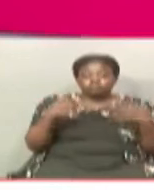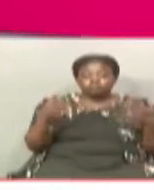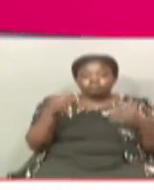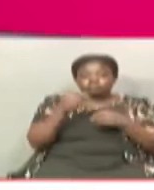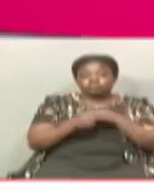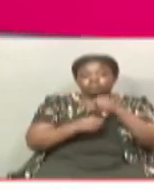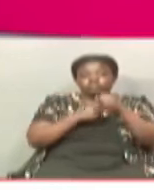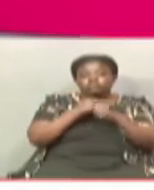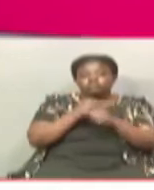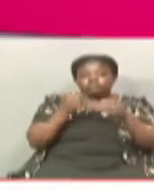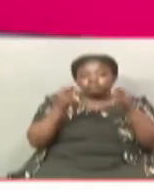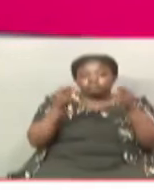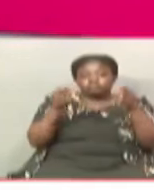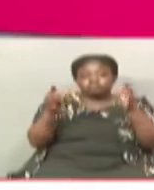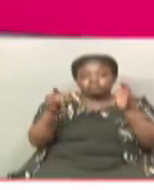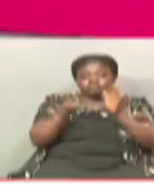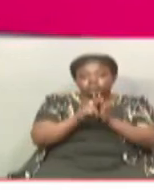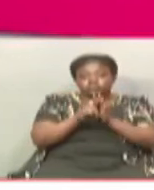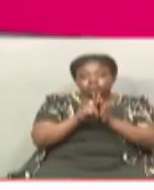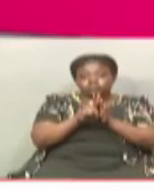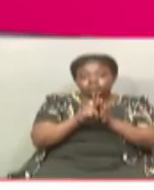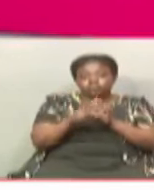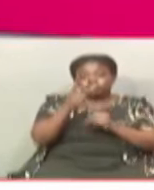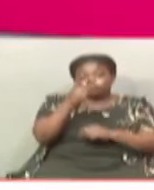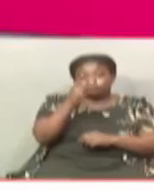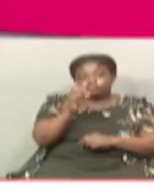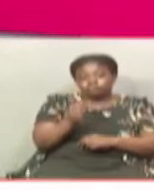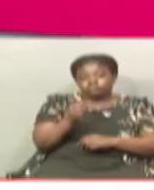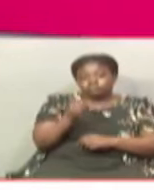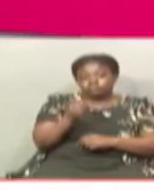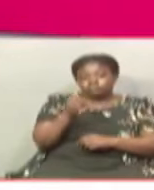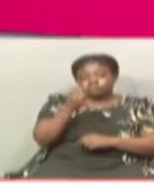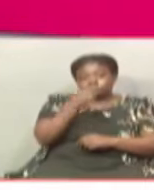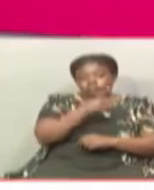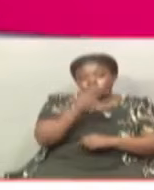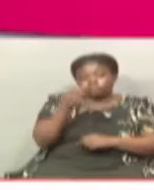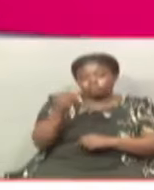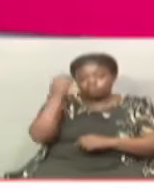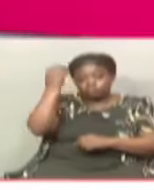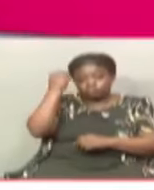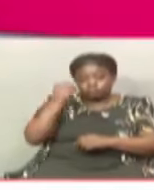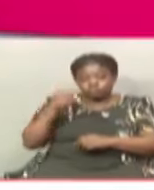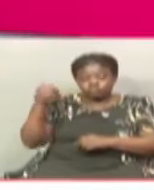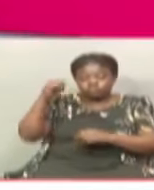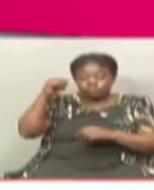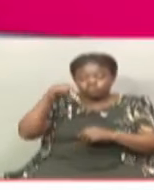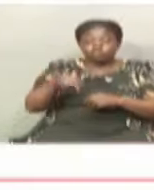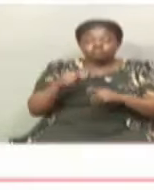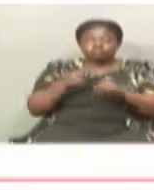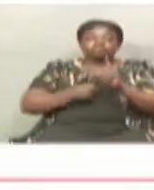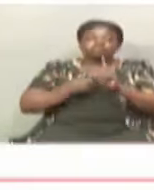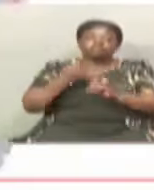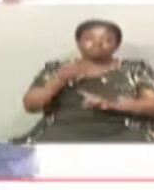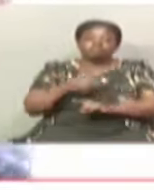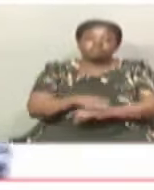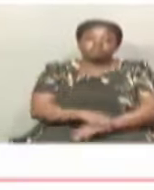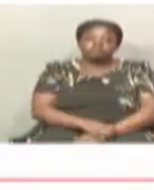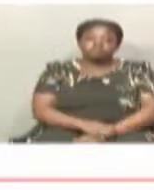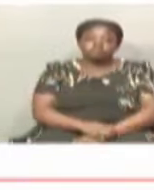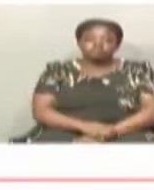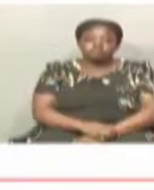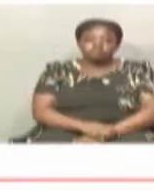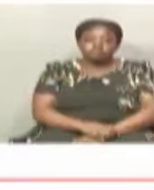omwaka ogw'amateeka 2023 ku kkooti enkulu wano mu kibuga Kampala.